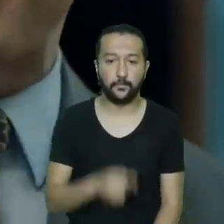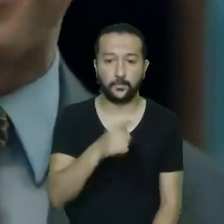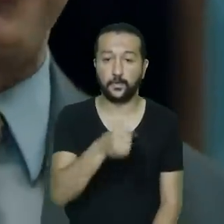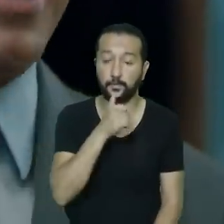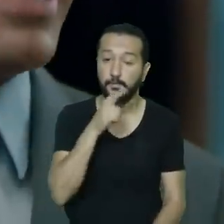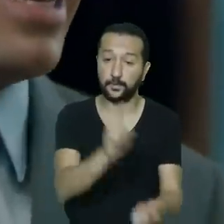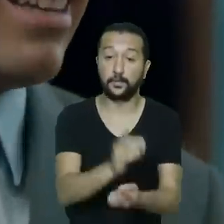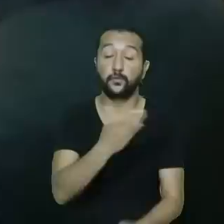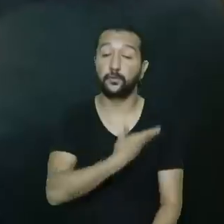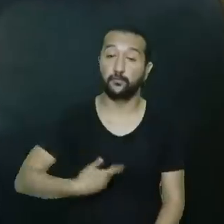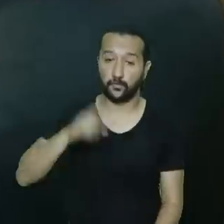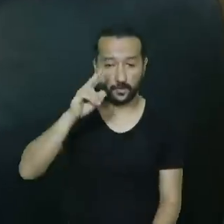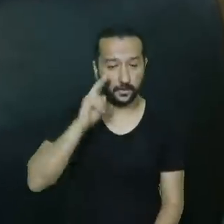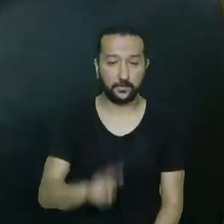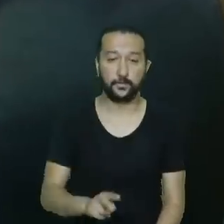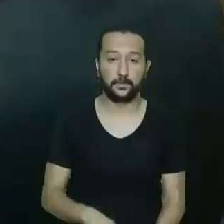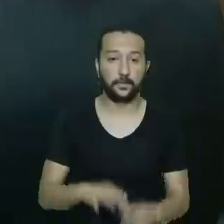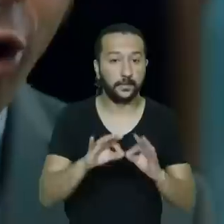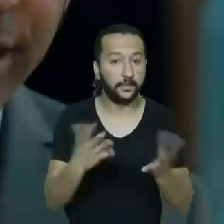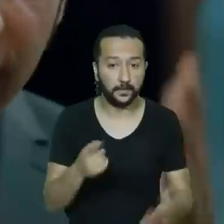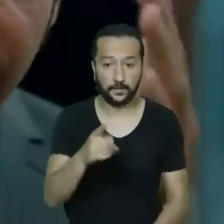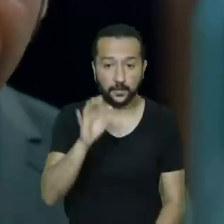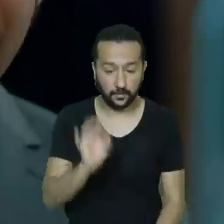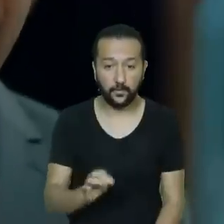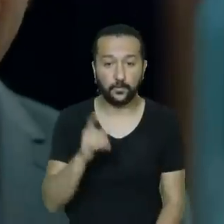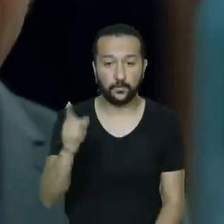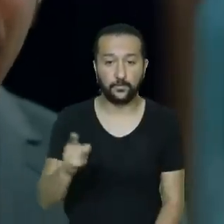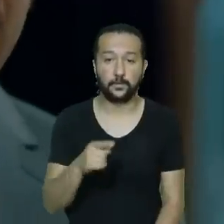Babam seni çok seviyor vallahi. Ne?